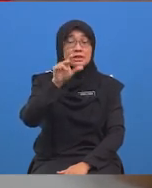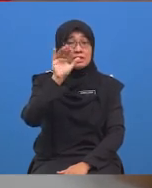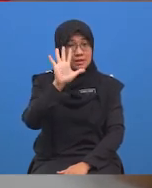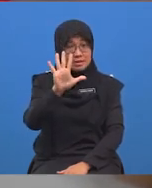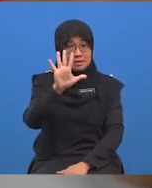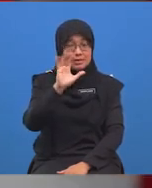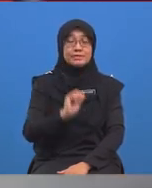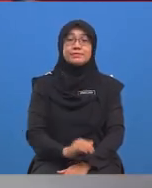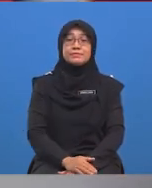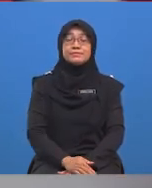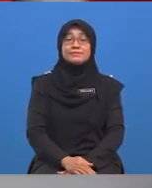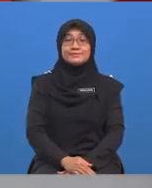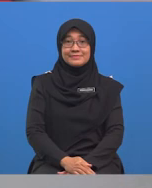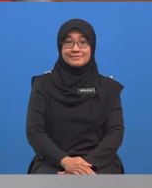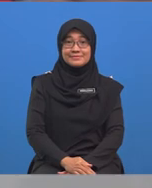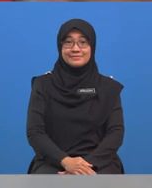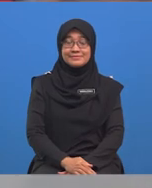1.35.